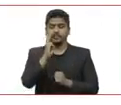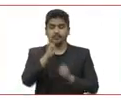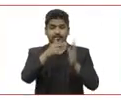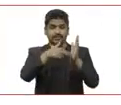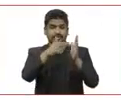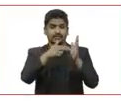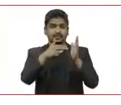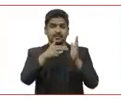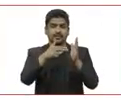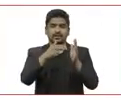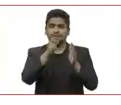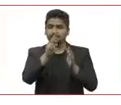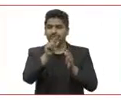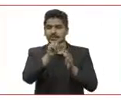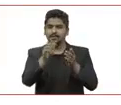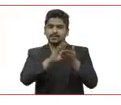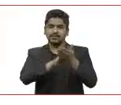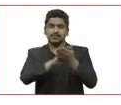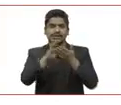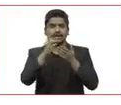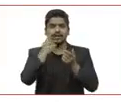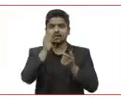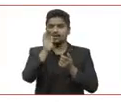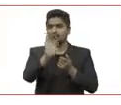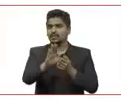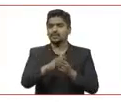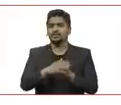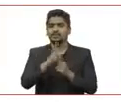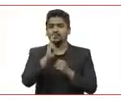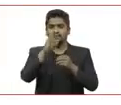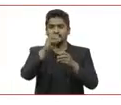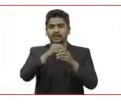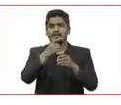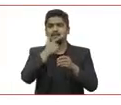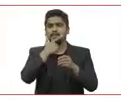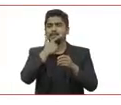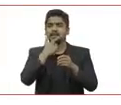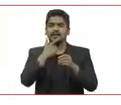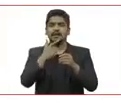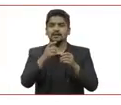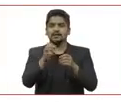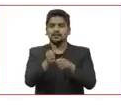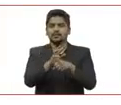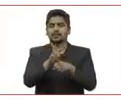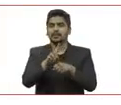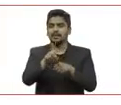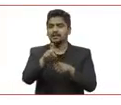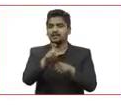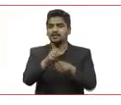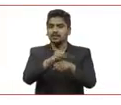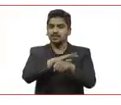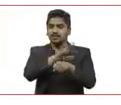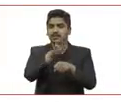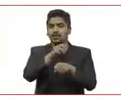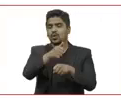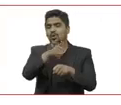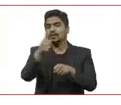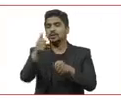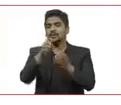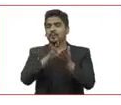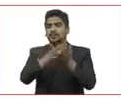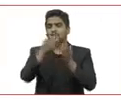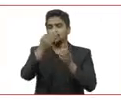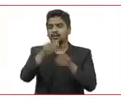ग्राफमा यहाँहरूले यही कुरा अझ प्रष्टसँग देख्नुहुन्छ। यसमा बेलायती प्रजातिबाट हुने सङ्क्रमण र अन्य प्रजातिबाट